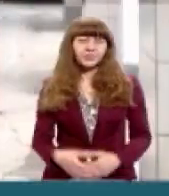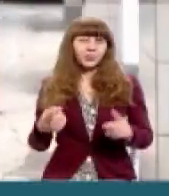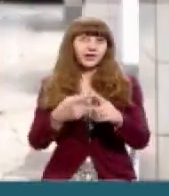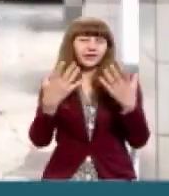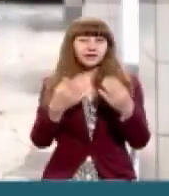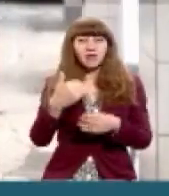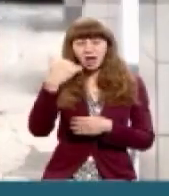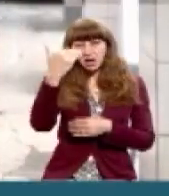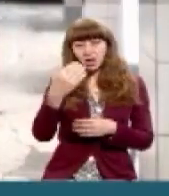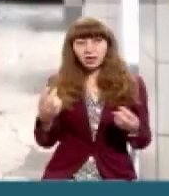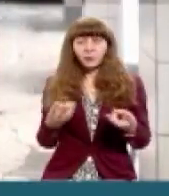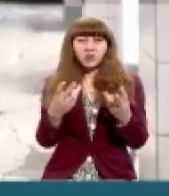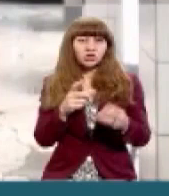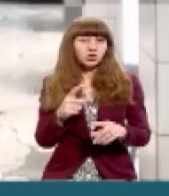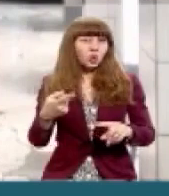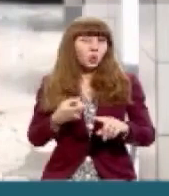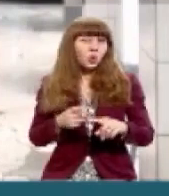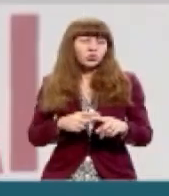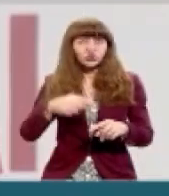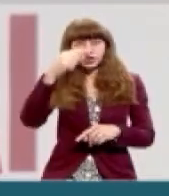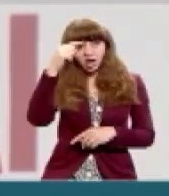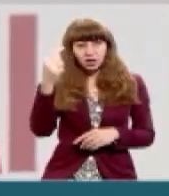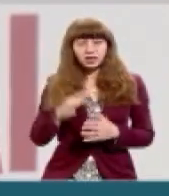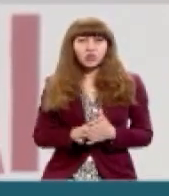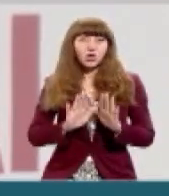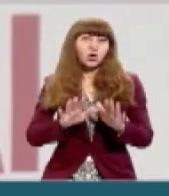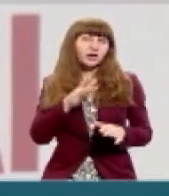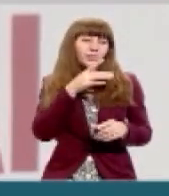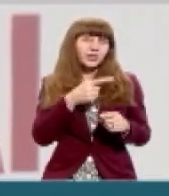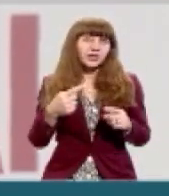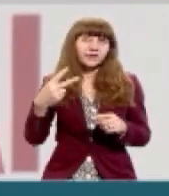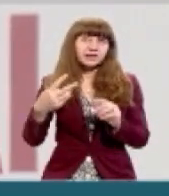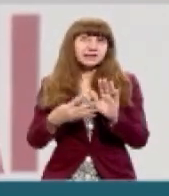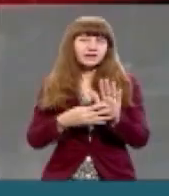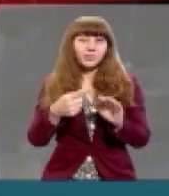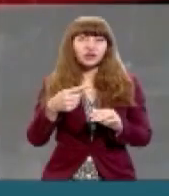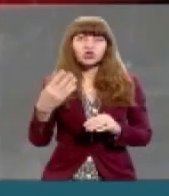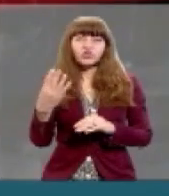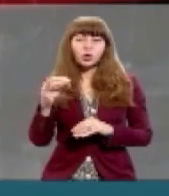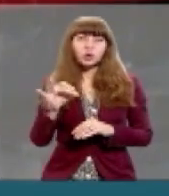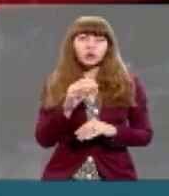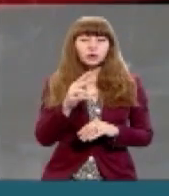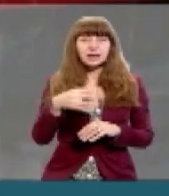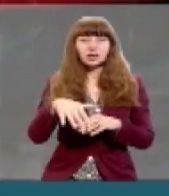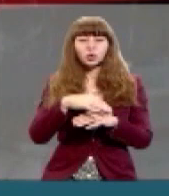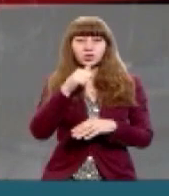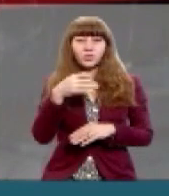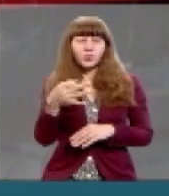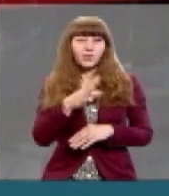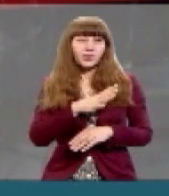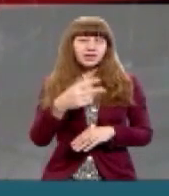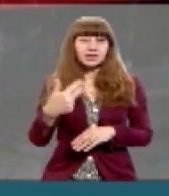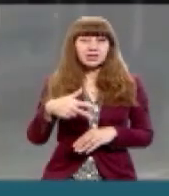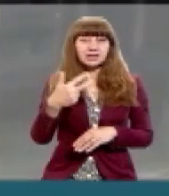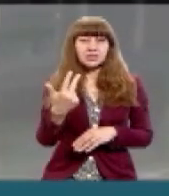Первые дни лета для огнеборцев выдались по-настоящему жаркими. Только в период с 29 по 4 июня на территории области произошло